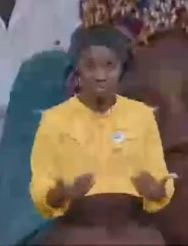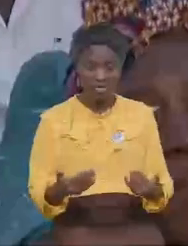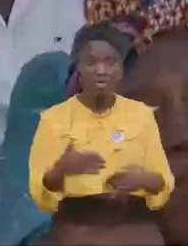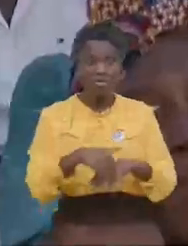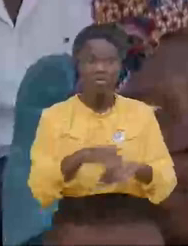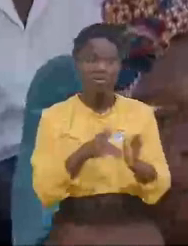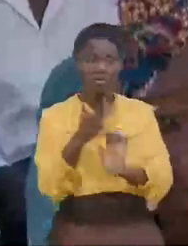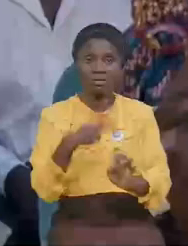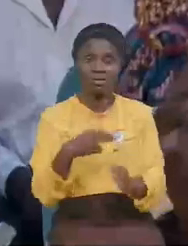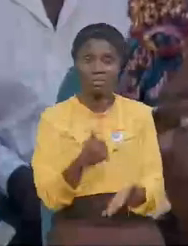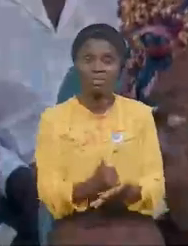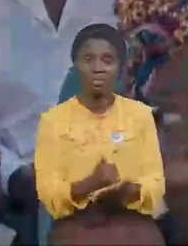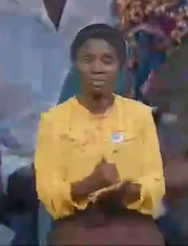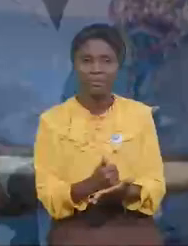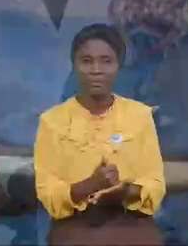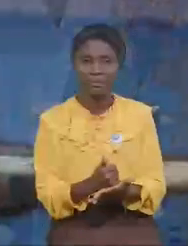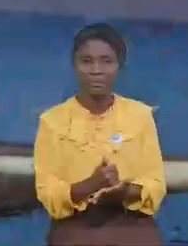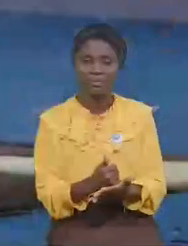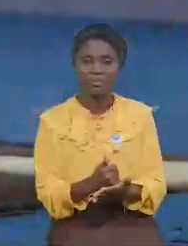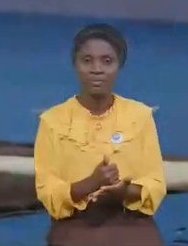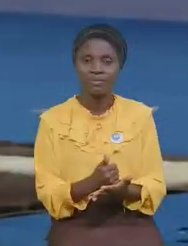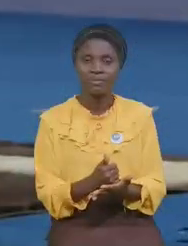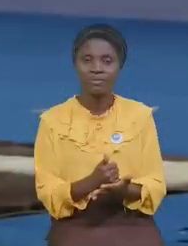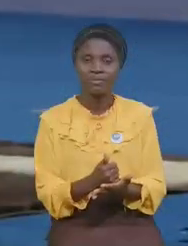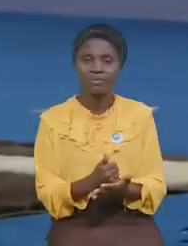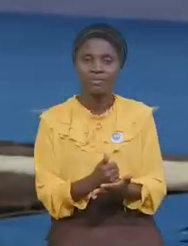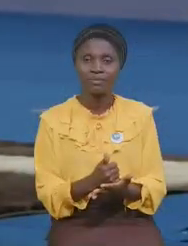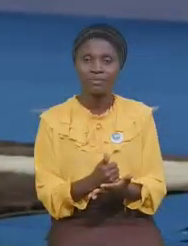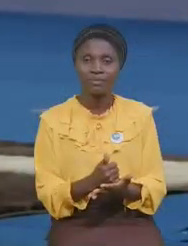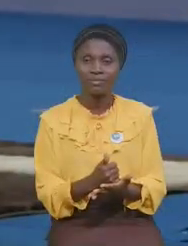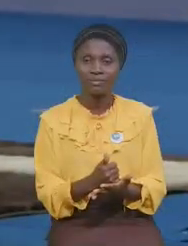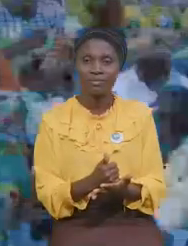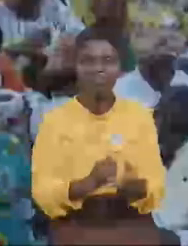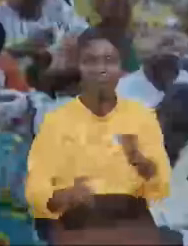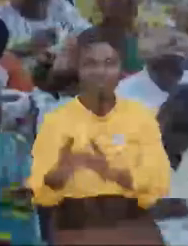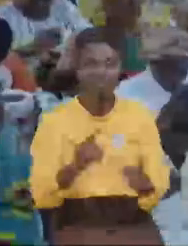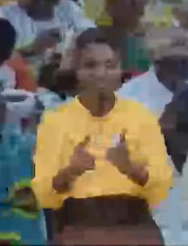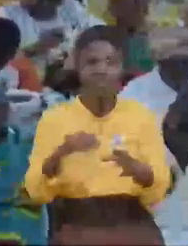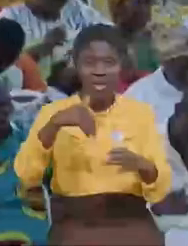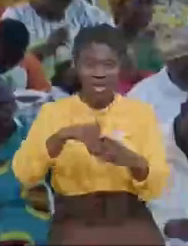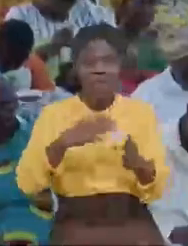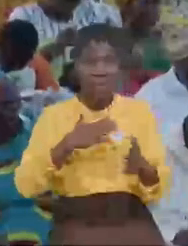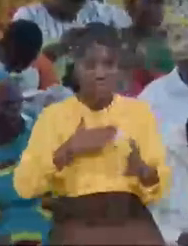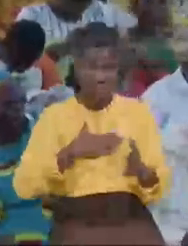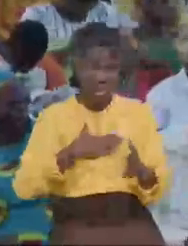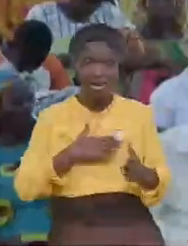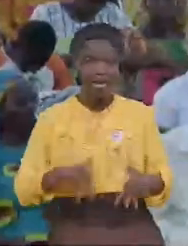Cet accomplissement éternel aura lieu dans chaque vie ce jour. Il faut dire dans ma vie.